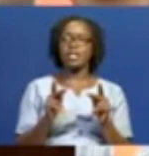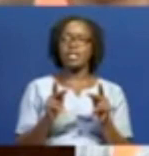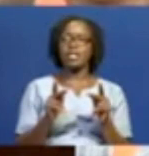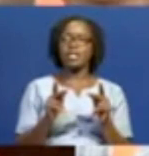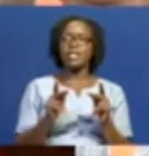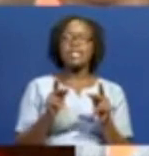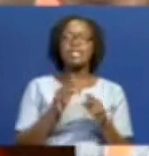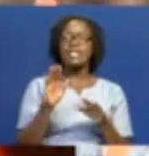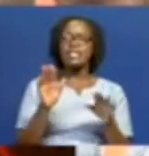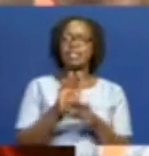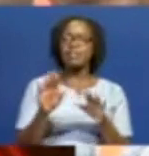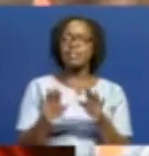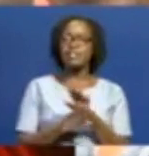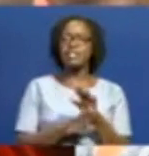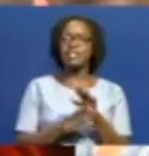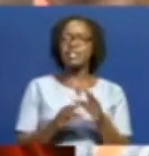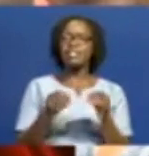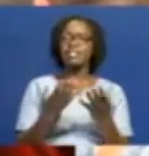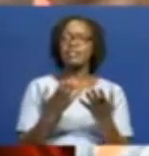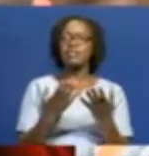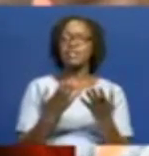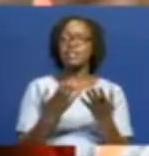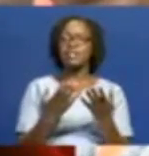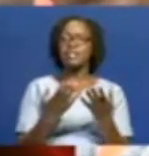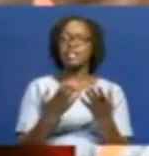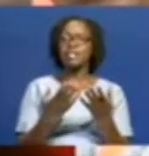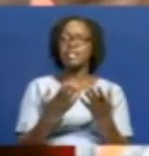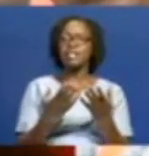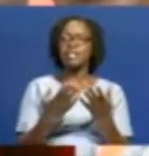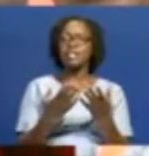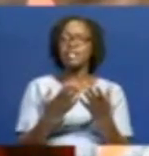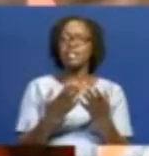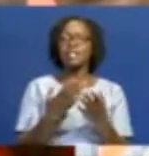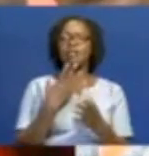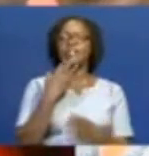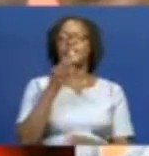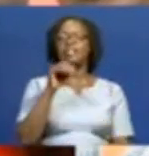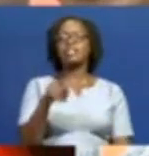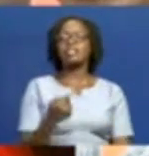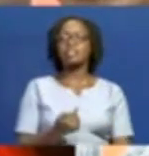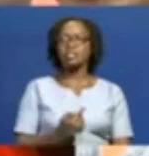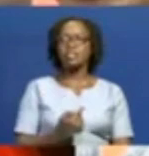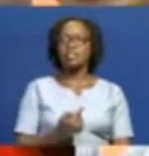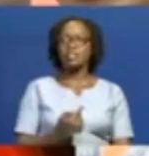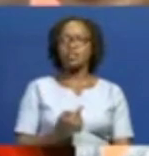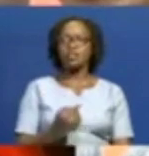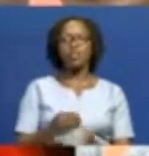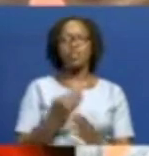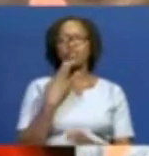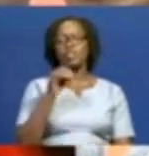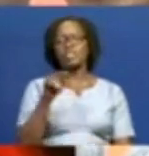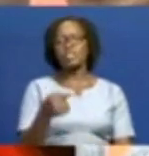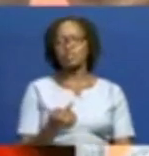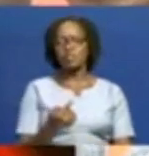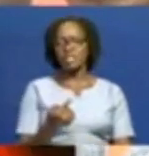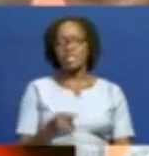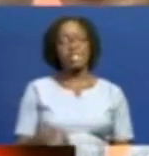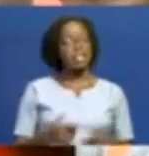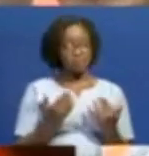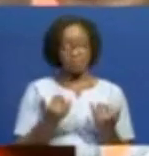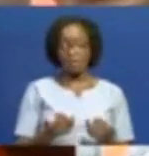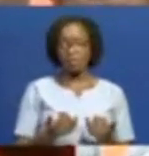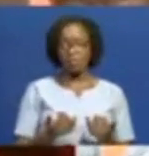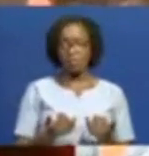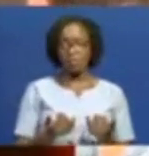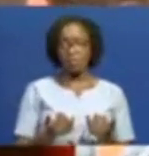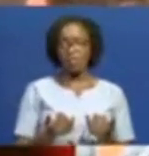vitu vyote anakuja kupatiwa award ya shilingi 300,000, 400,000. Ambapo katika maisha saa hii,